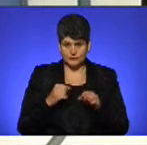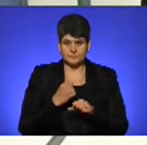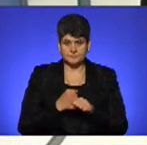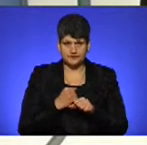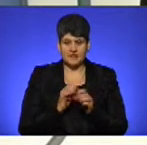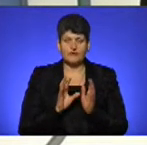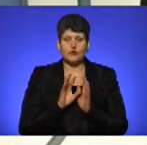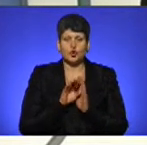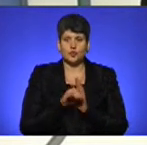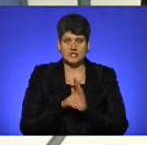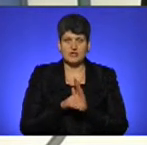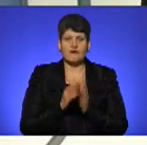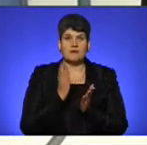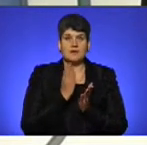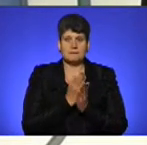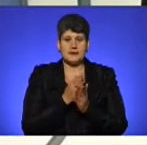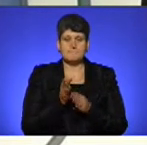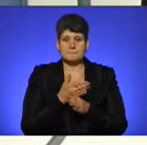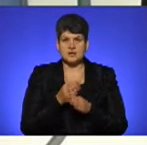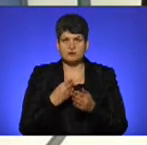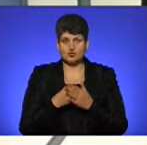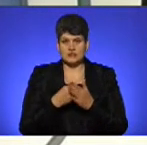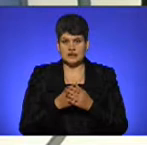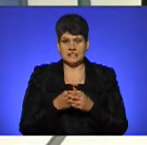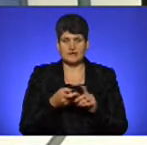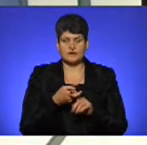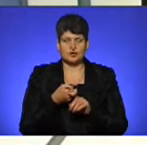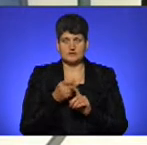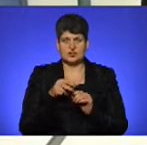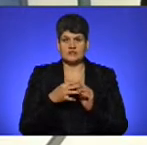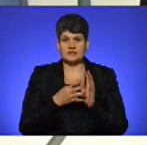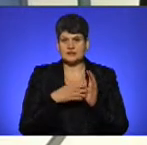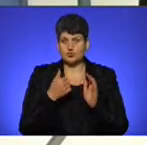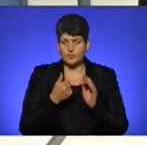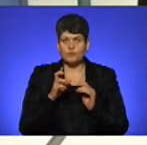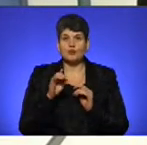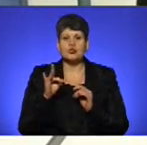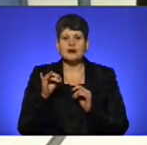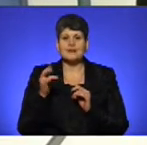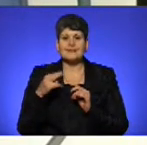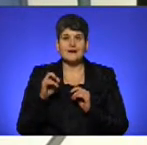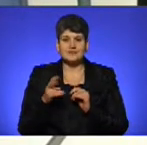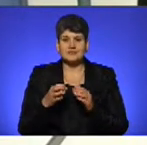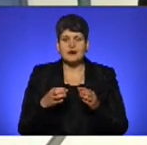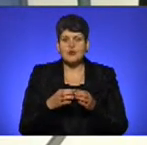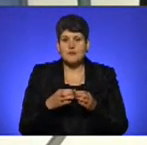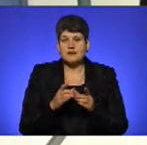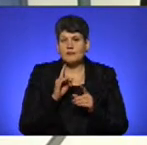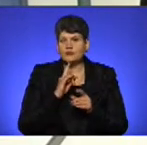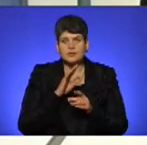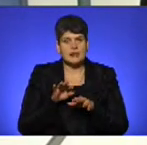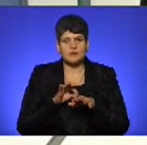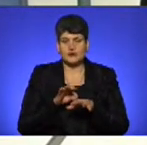включена у прямі міжбюджетні відносини 2019 року. Бордяківська громада на сьогоднішній день не провела